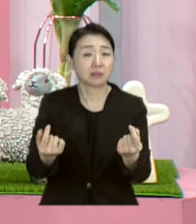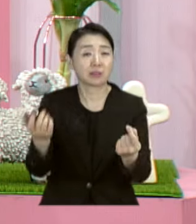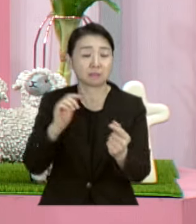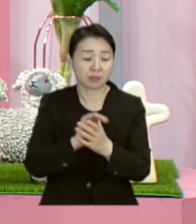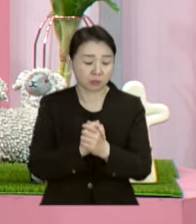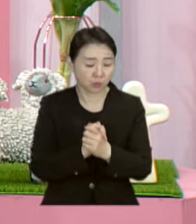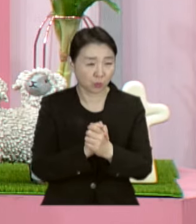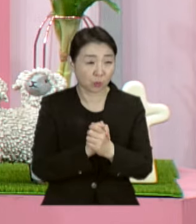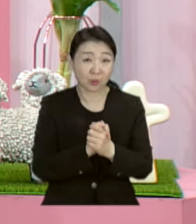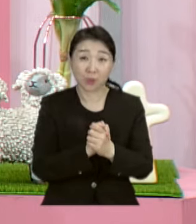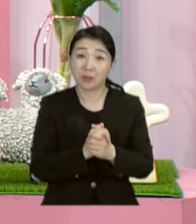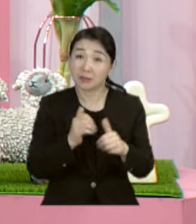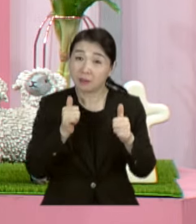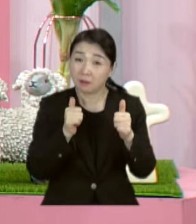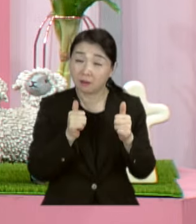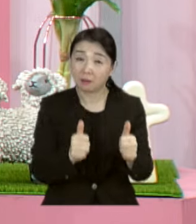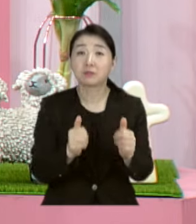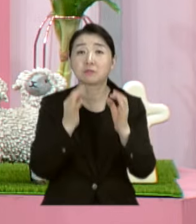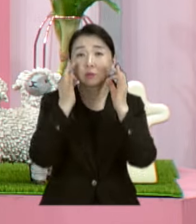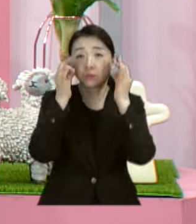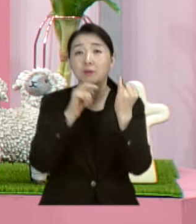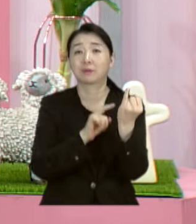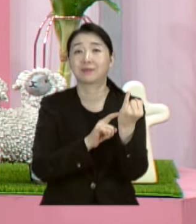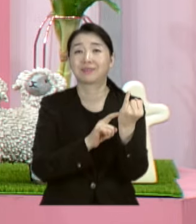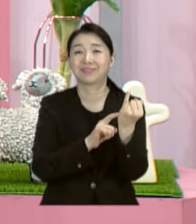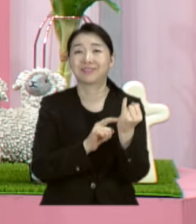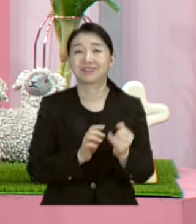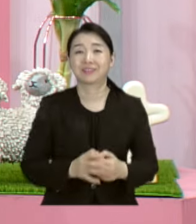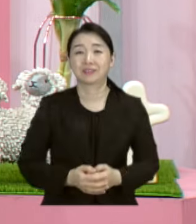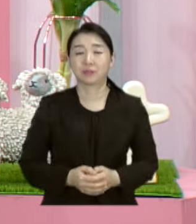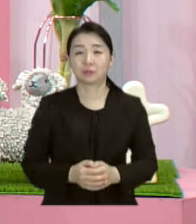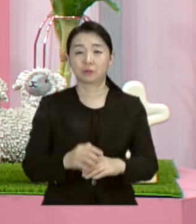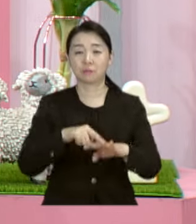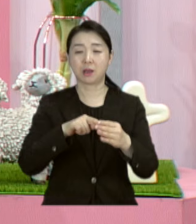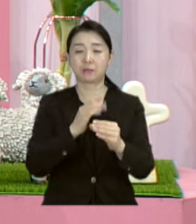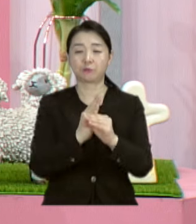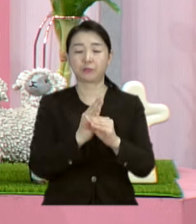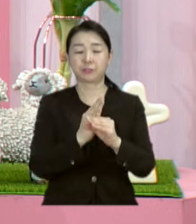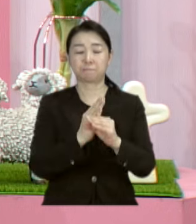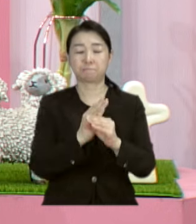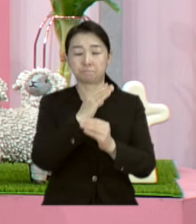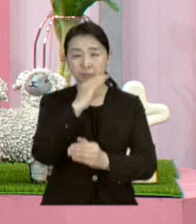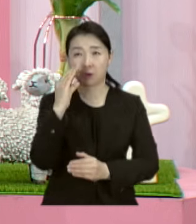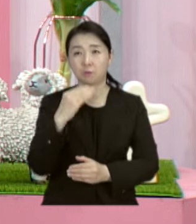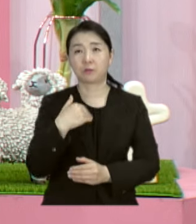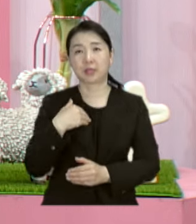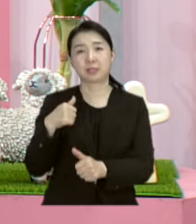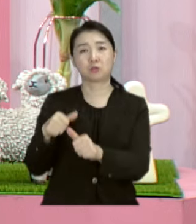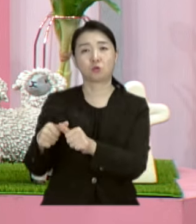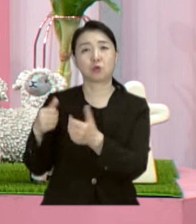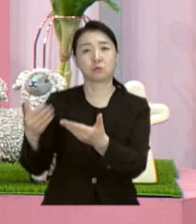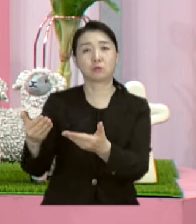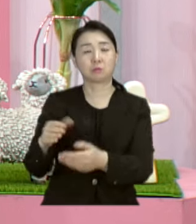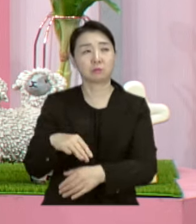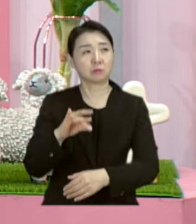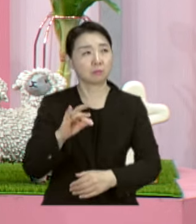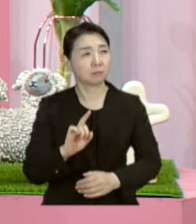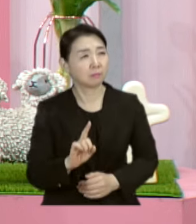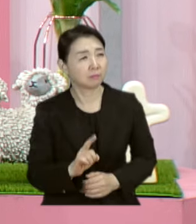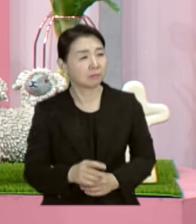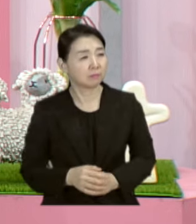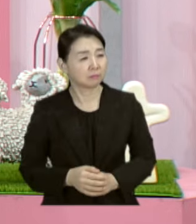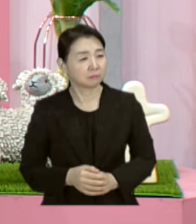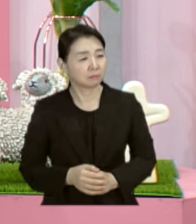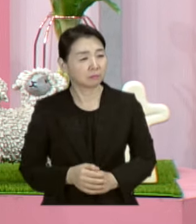인생을 송두리째 바쳐서 응원해 주지만은 딱 해서 기도를 또 열심히 하려고 해요. 제 아내가.